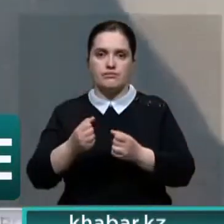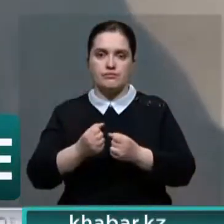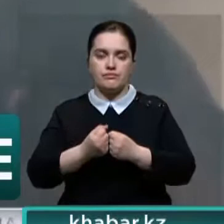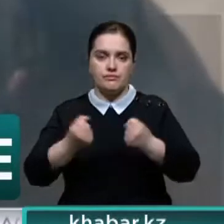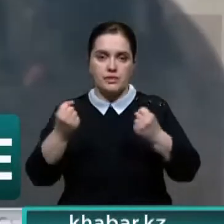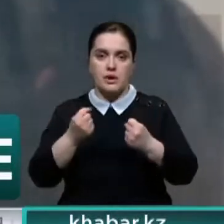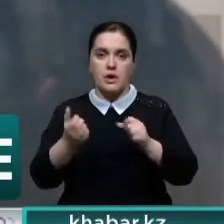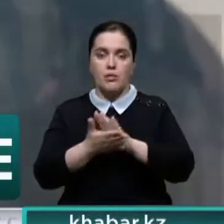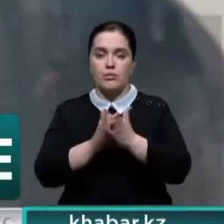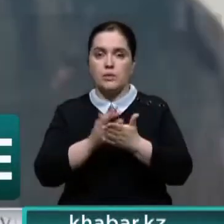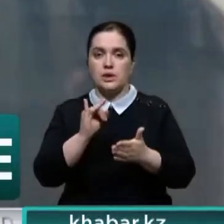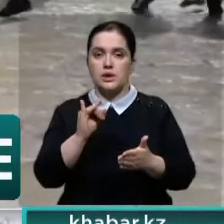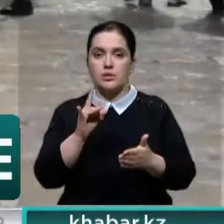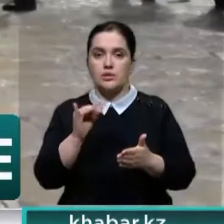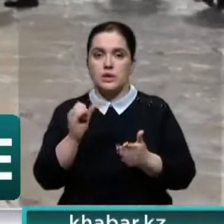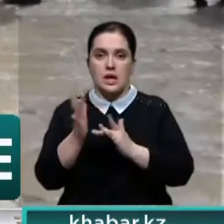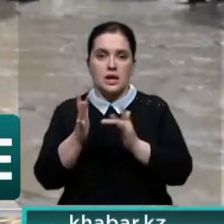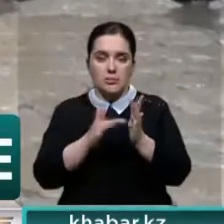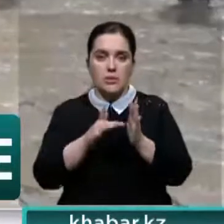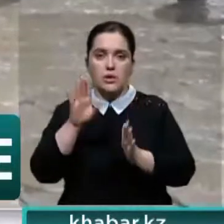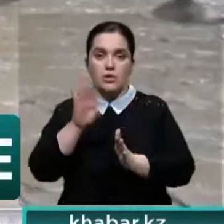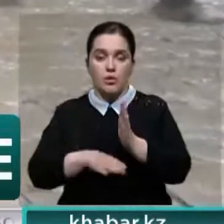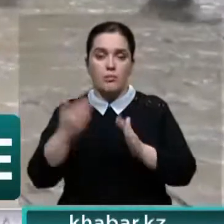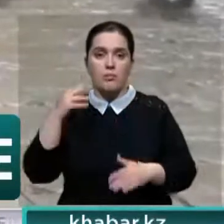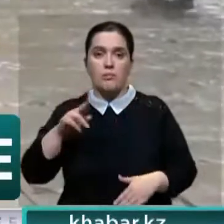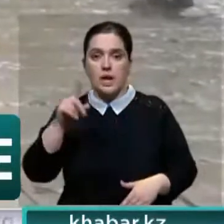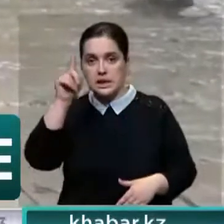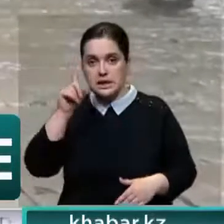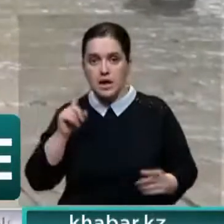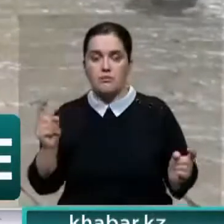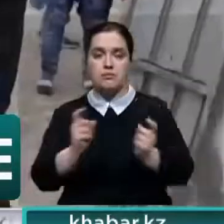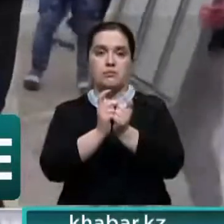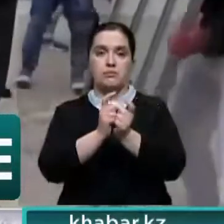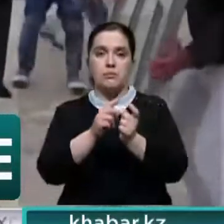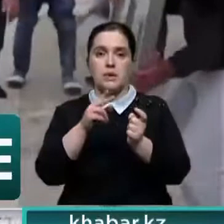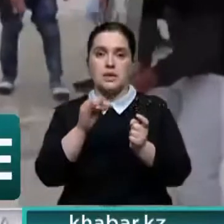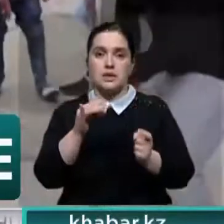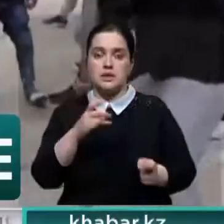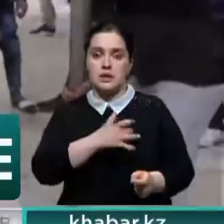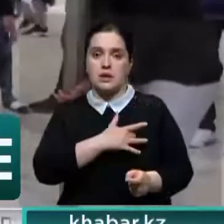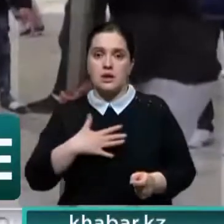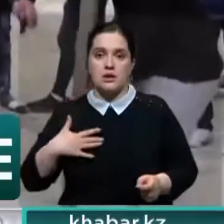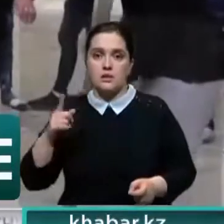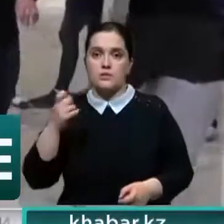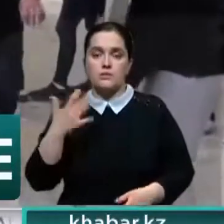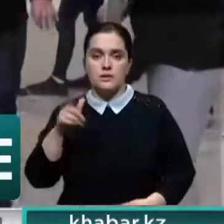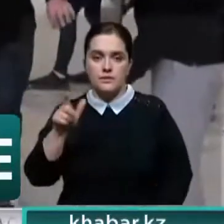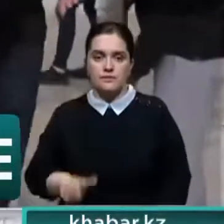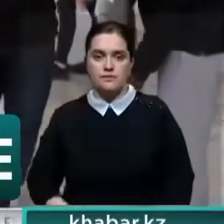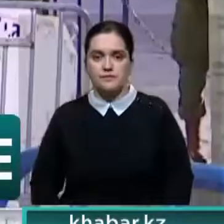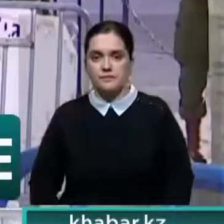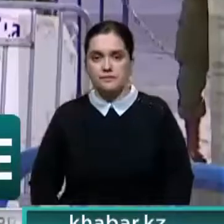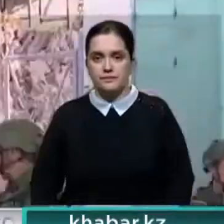в Иерусалиме накалилась в прошлую пятницу, когда израильская полиция столкнулась с палестинцами. Ранения получили в тот день 150